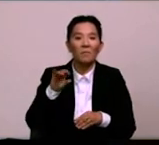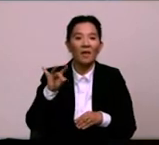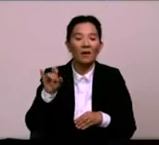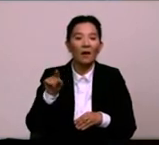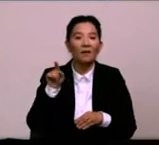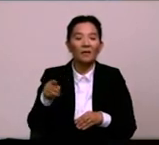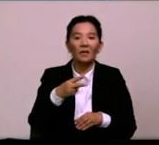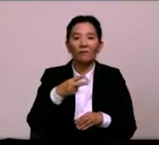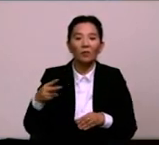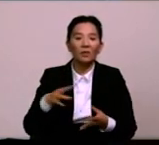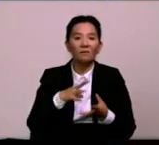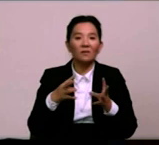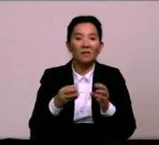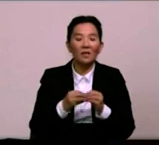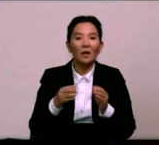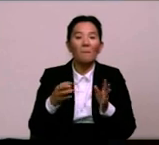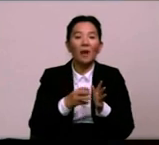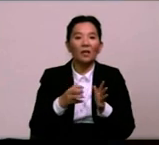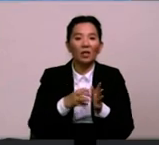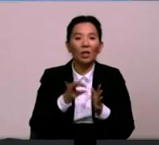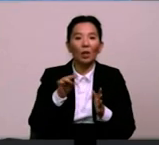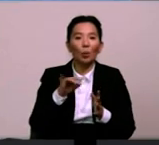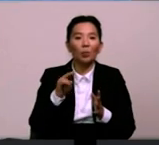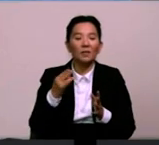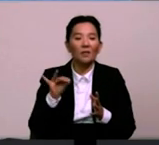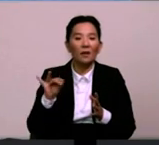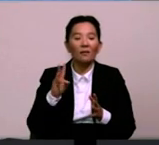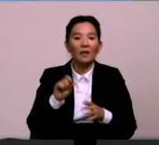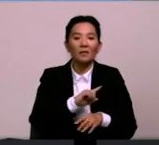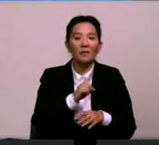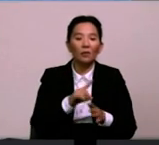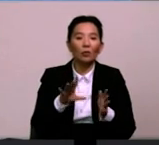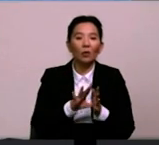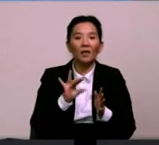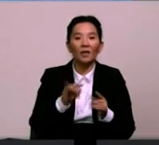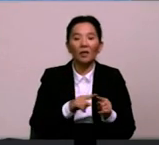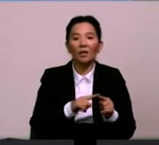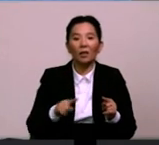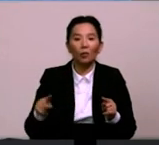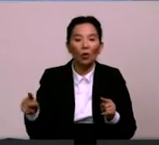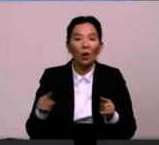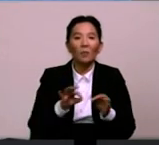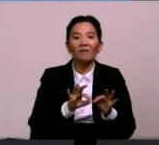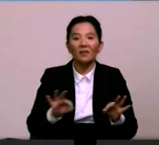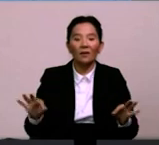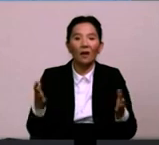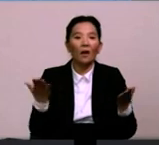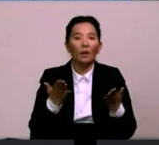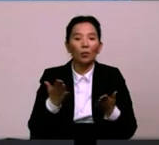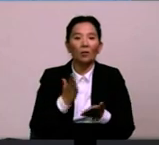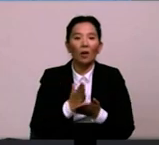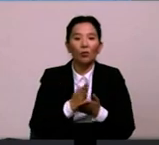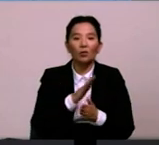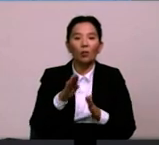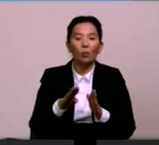равна произведению магнитной индукции на силу тока и длину проводника, который находится